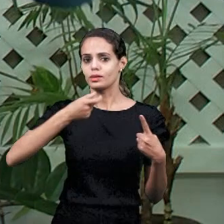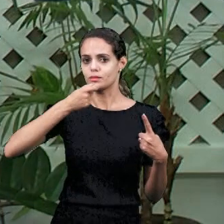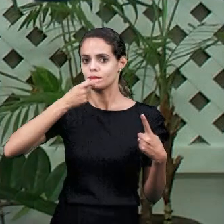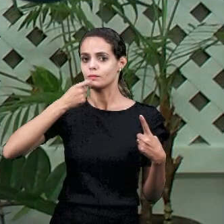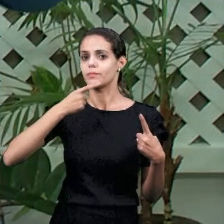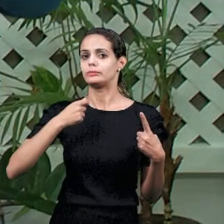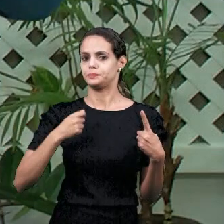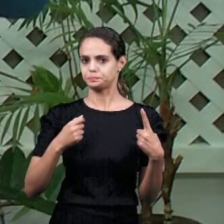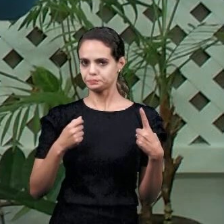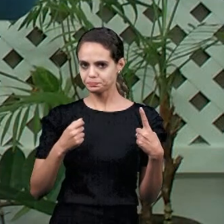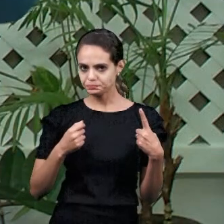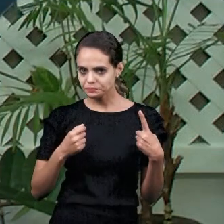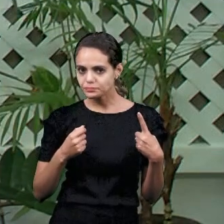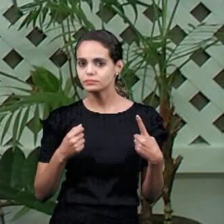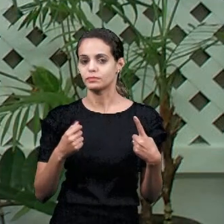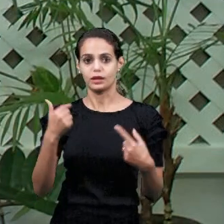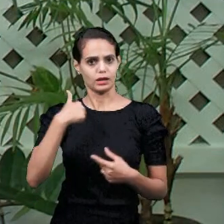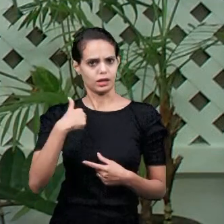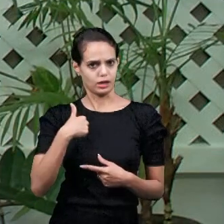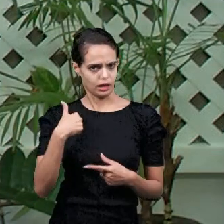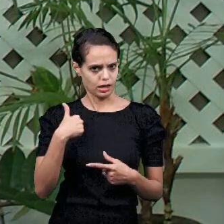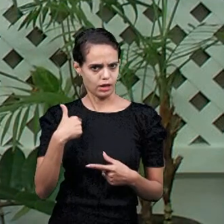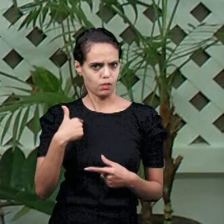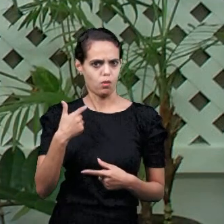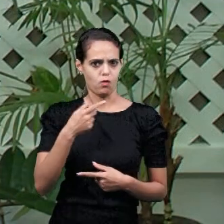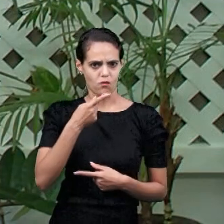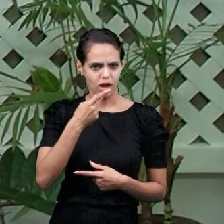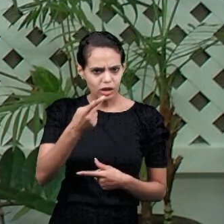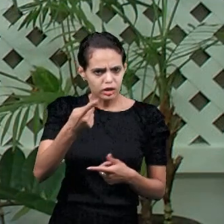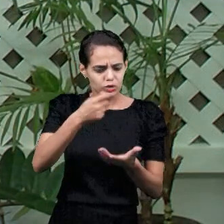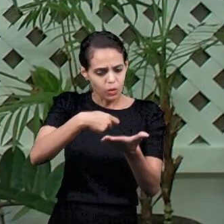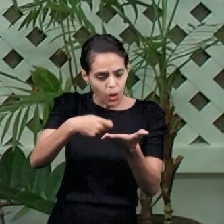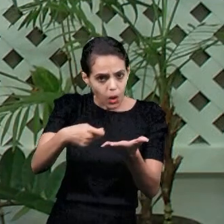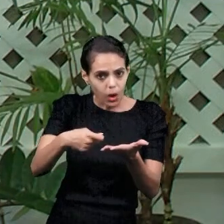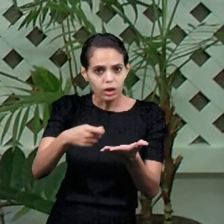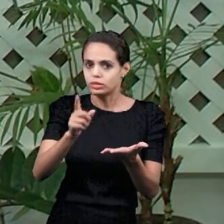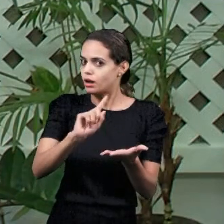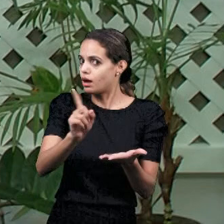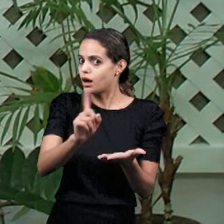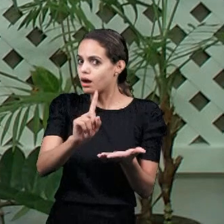donc il y a quelques médicaments qu'on peut utiliser. Je ne suis pas médecin, je ne vais pas